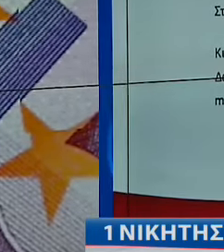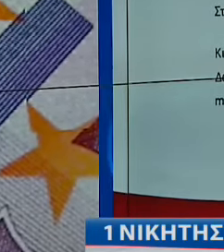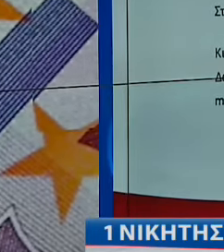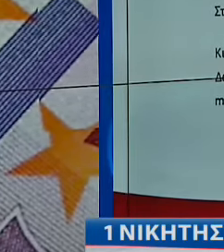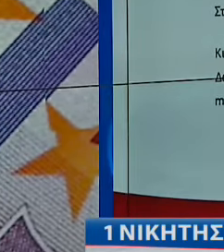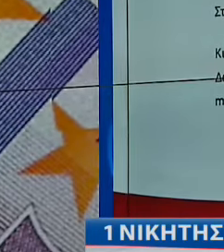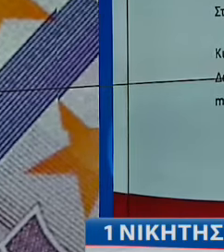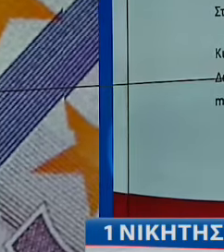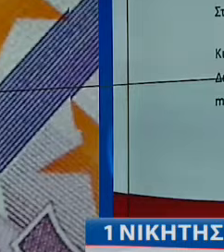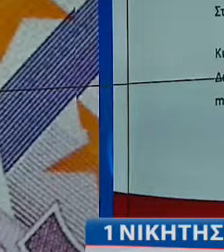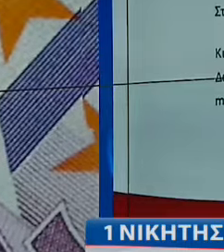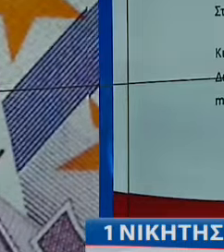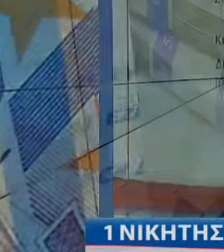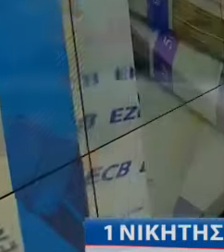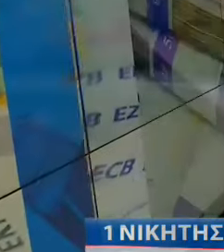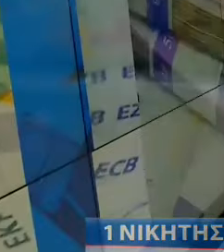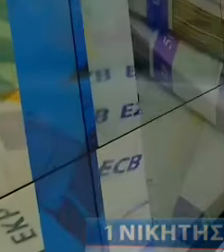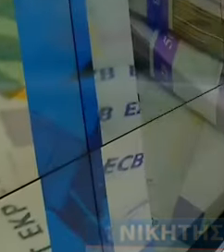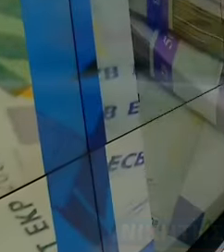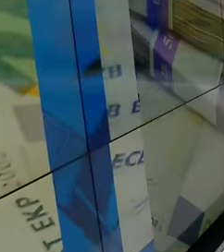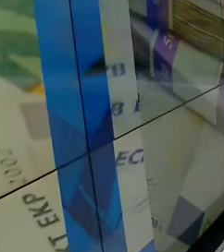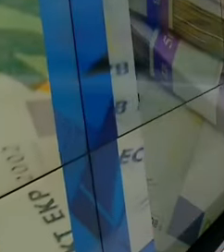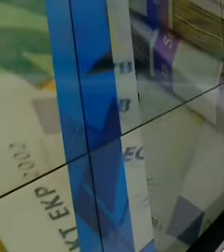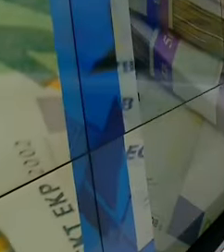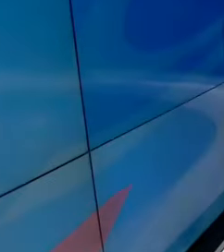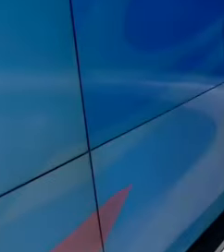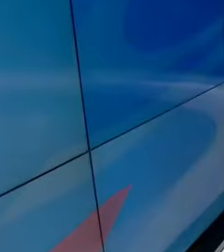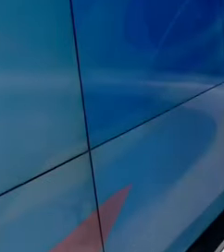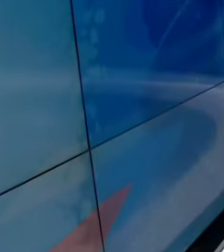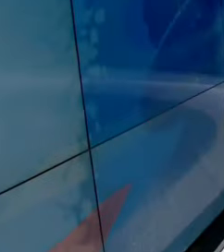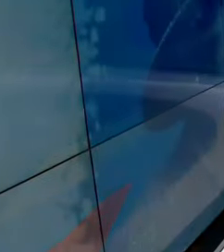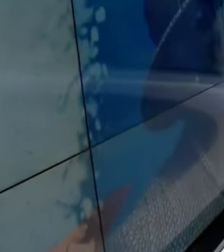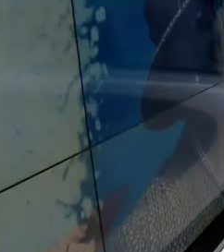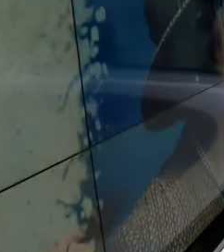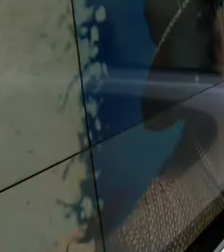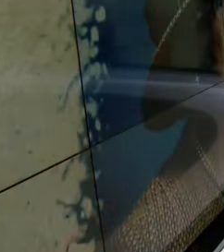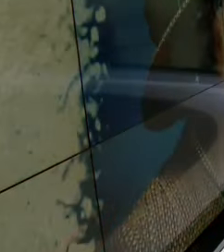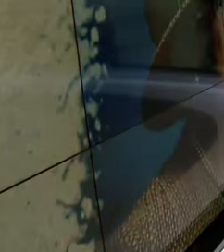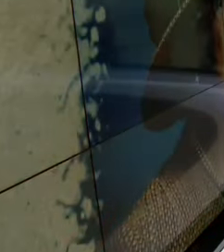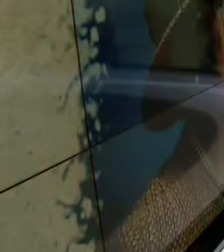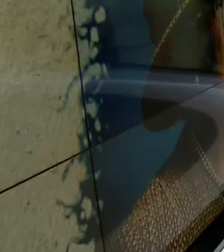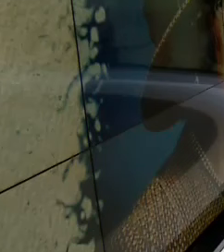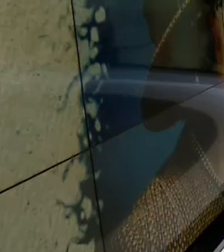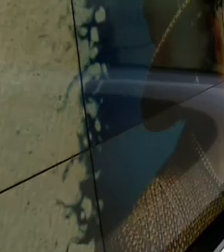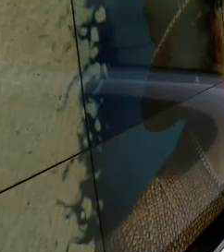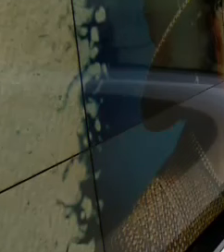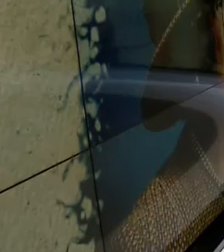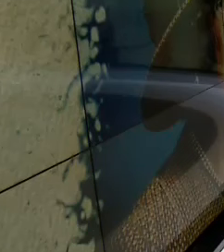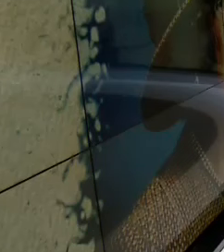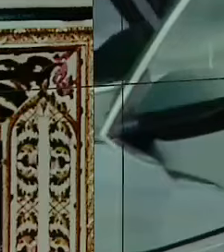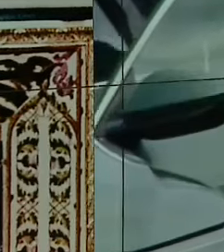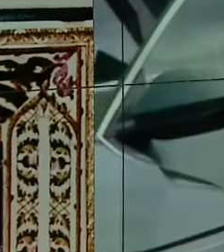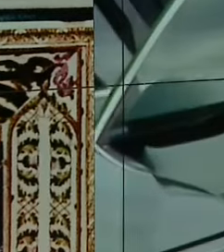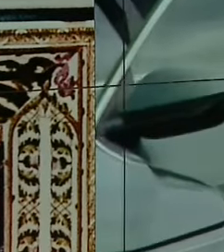Καλή επιτυχία. Αυτή την ώρα, για να ξεκινήσουμε από τα όσα συμβαίνουν στην Αγγλία, έχουμε